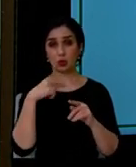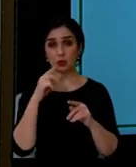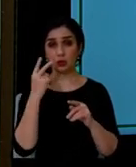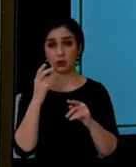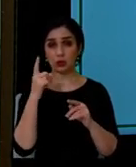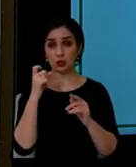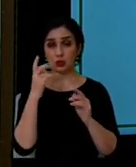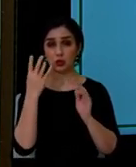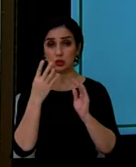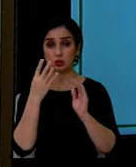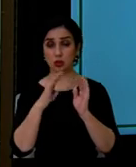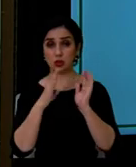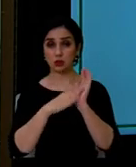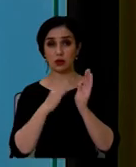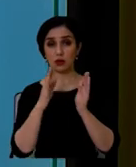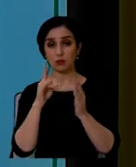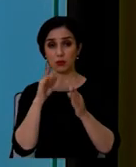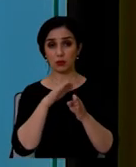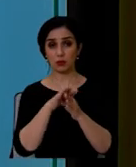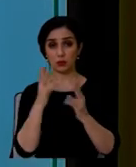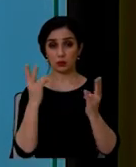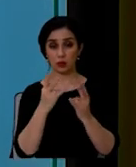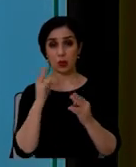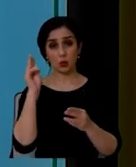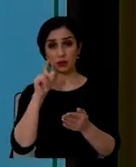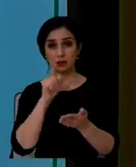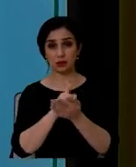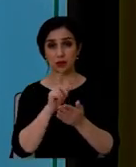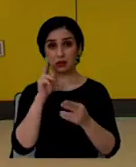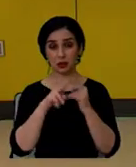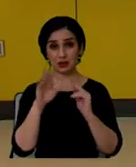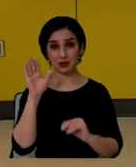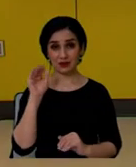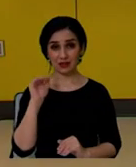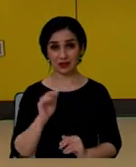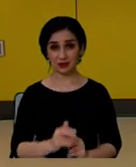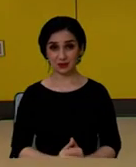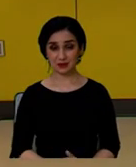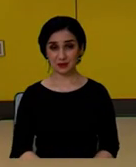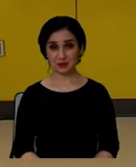страничке 149. Прошу их выполнить. Урок закончен. До свидания.